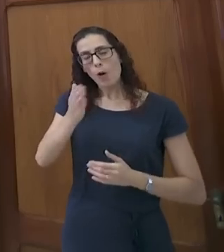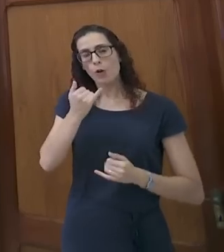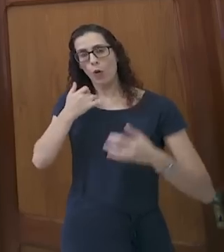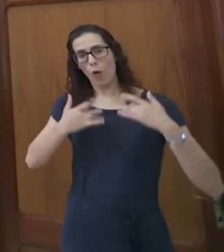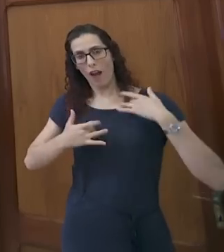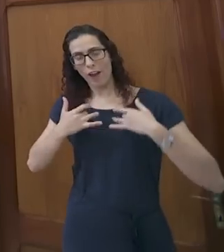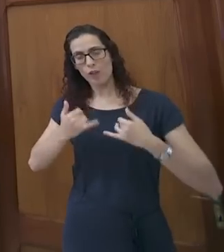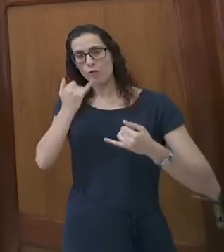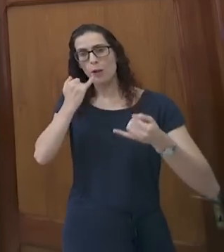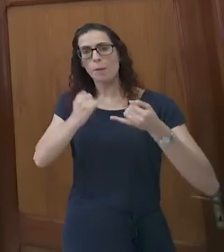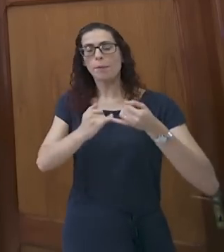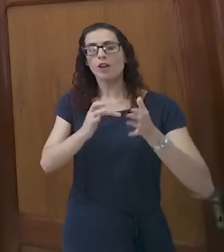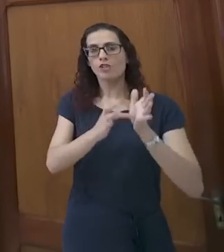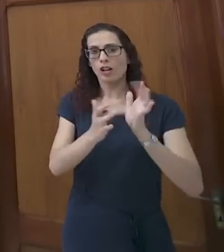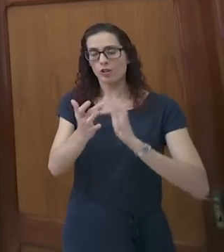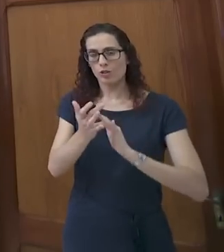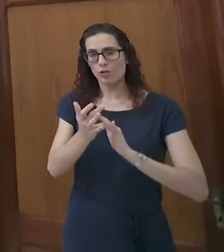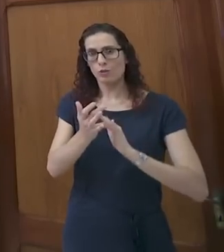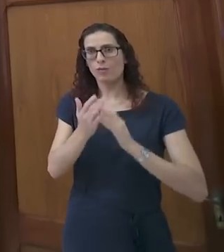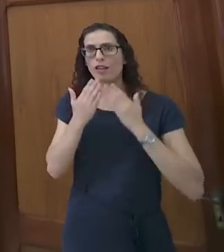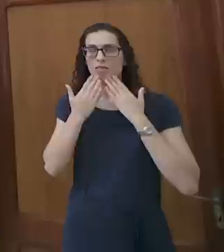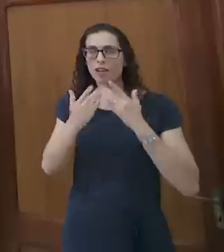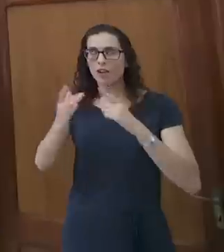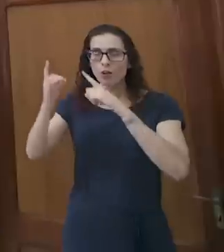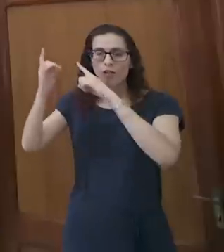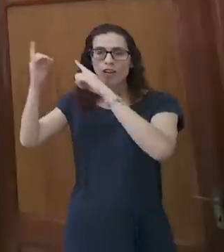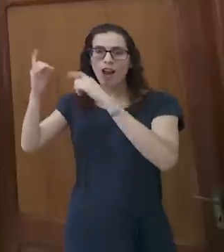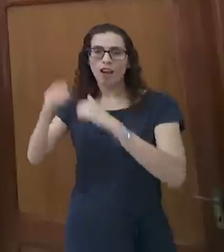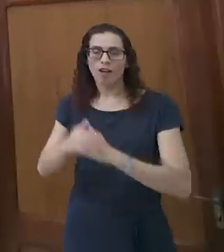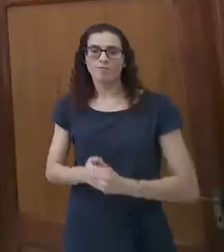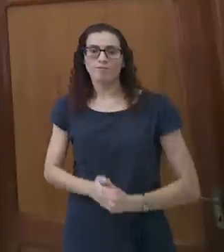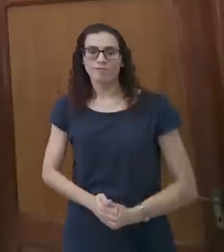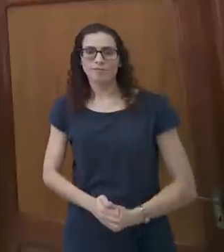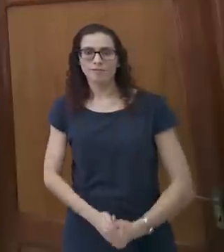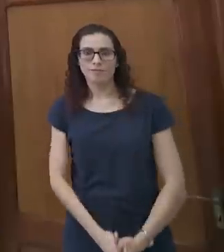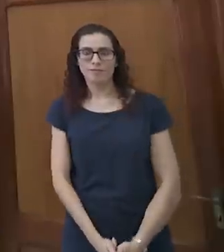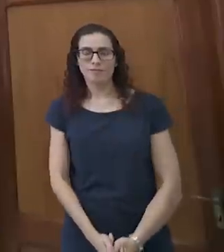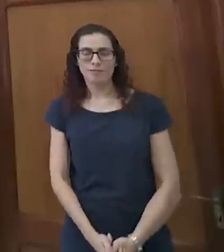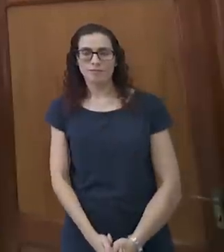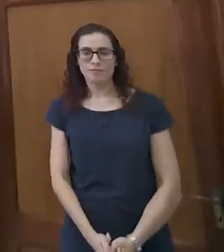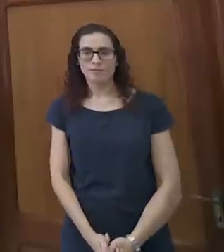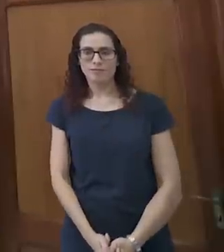ngħixu fil-paċi ta' Kristu. Inroddu ħajja.